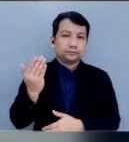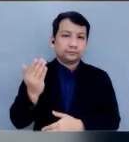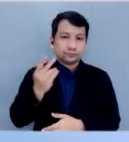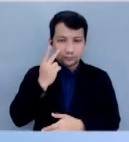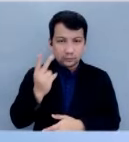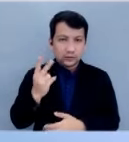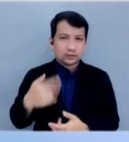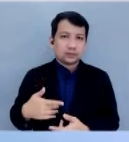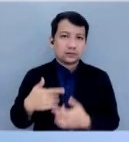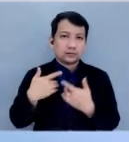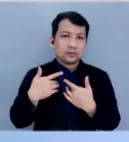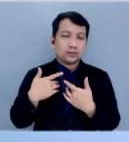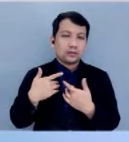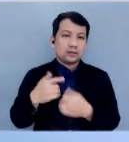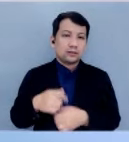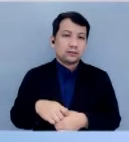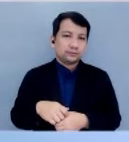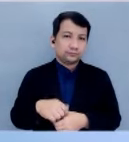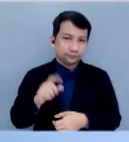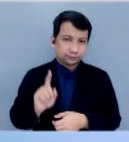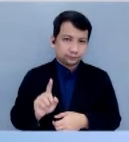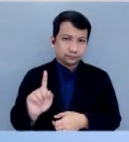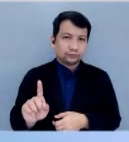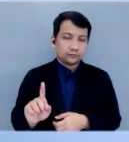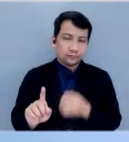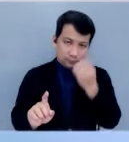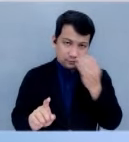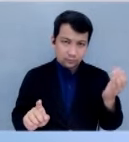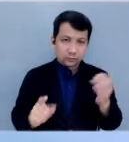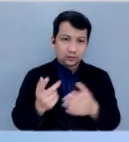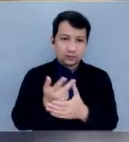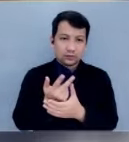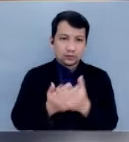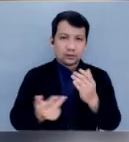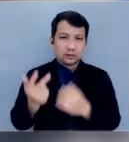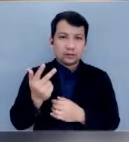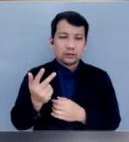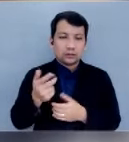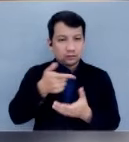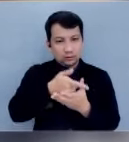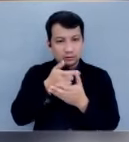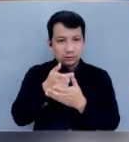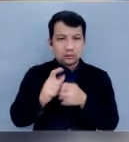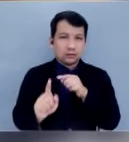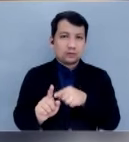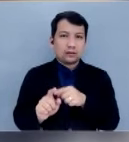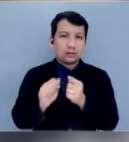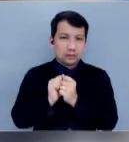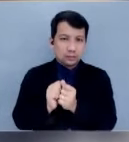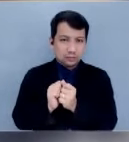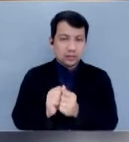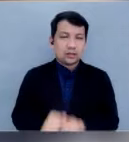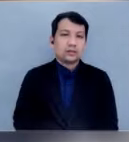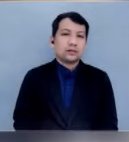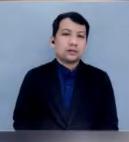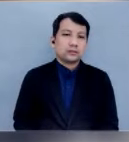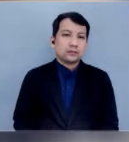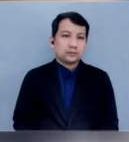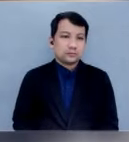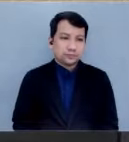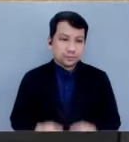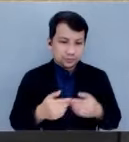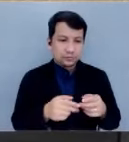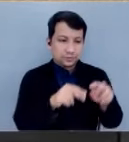biktima. Naglalakad ito kasama ang tatlong iba pa nang bigla siyang barilin ng isa sa kanyang kasama. Ayon dun sa investigasyon na